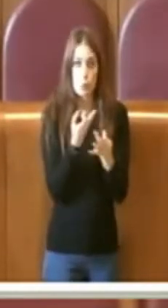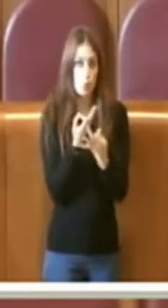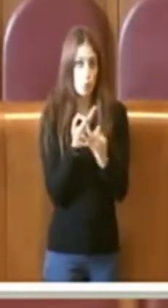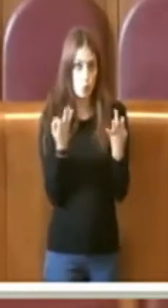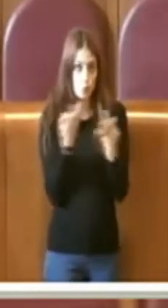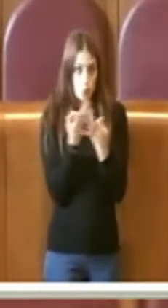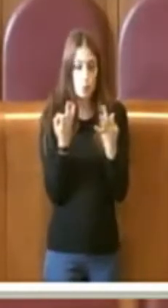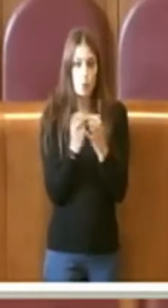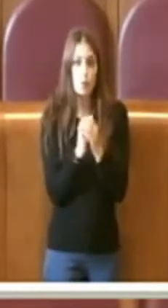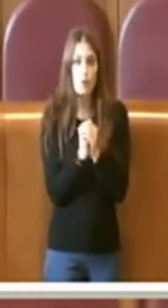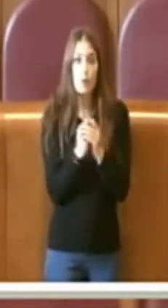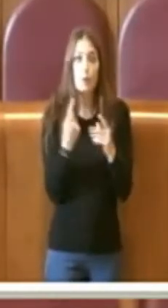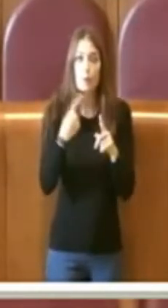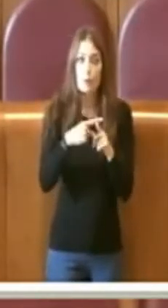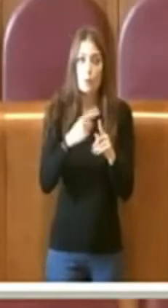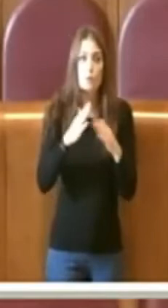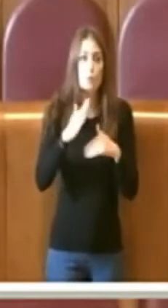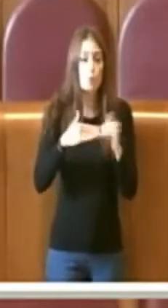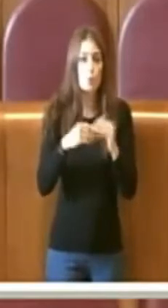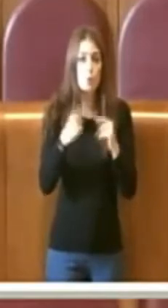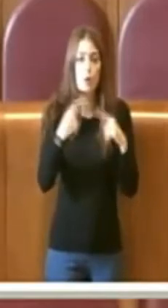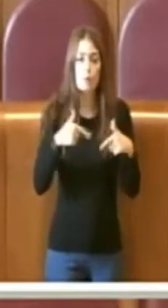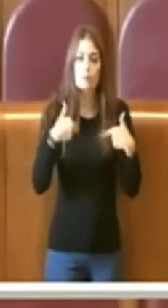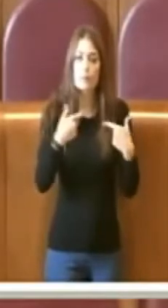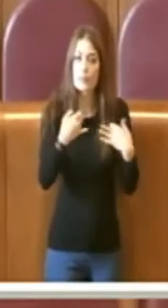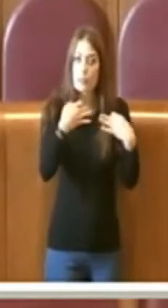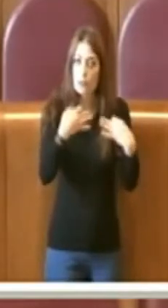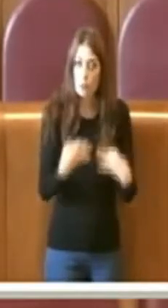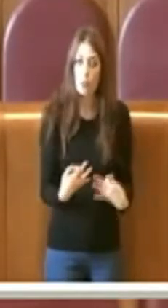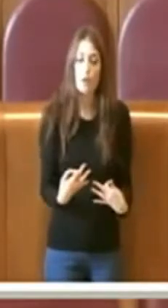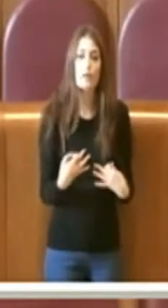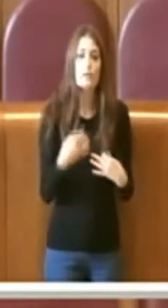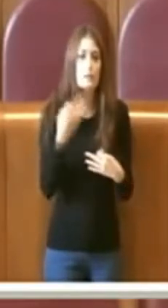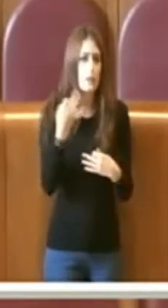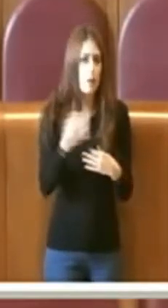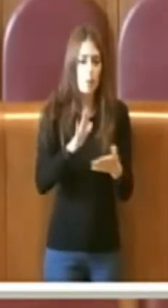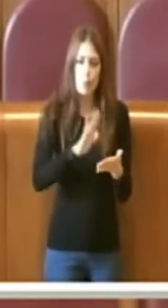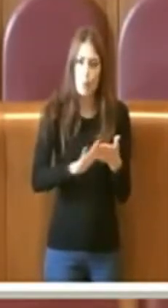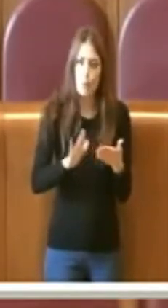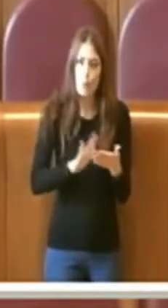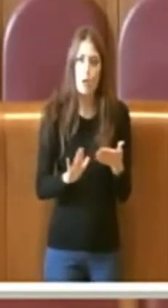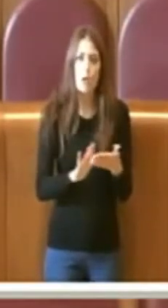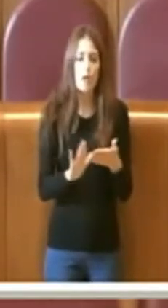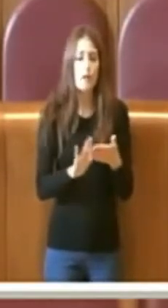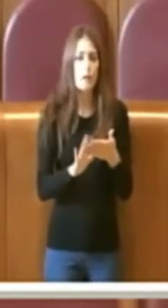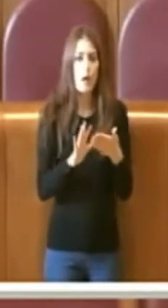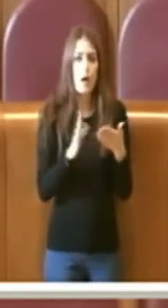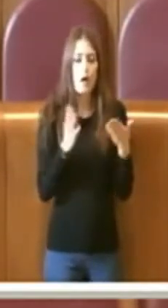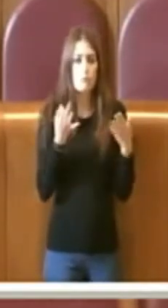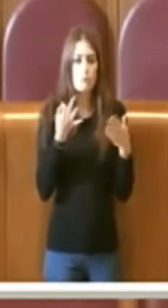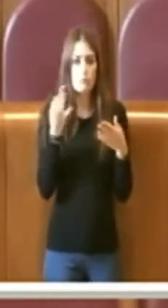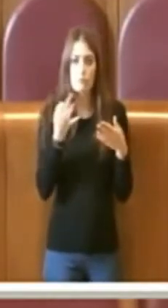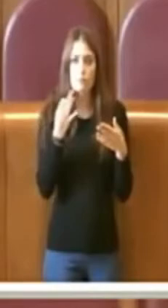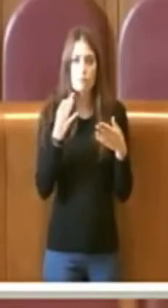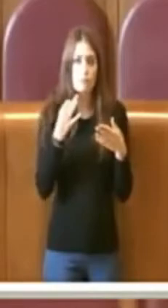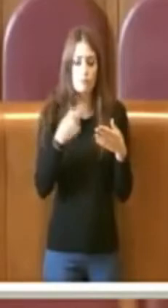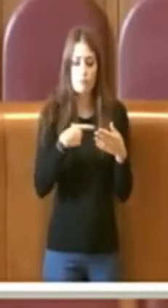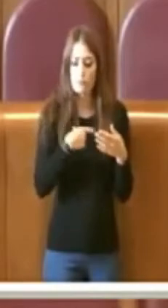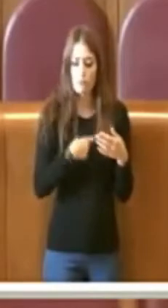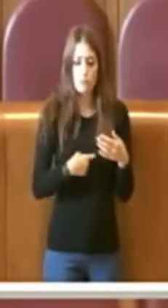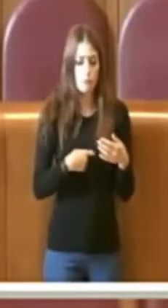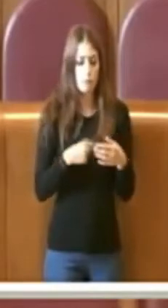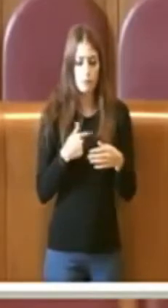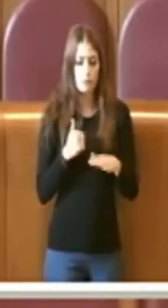la struttura in sicurezza e sempre pulita, si sono sempre presi in prima persona cura